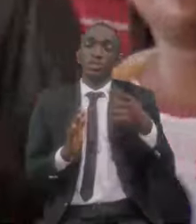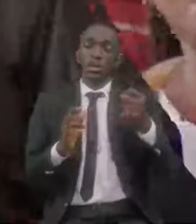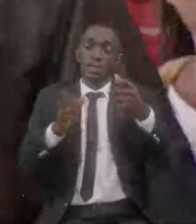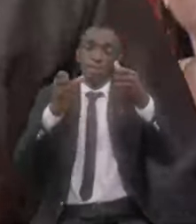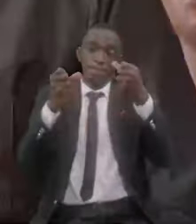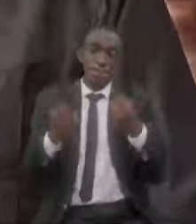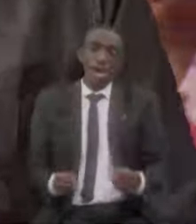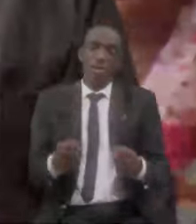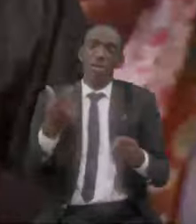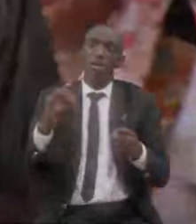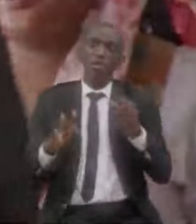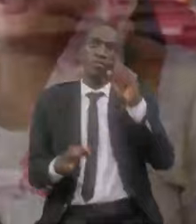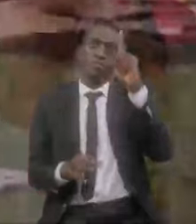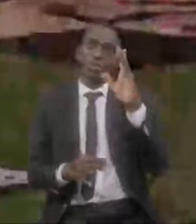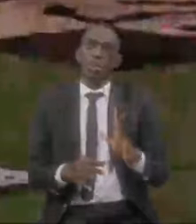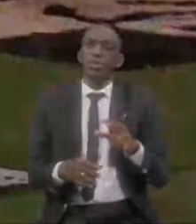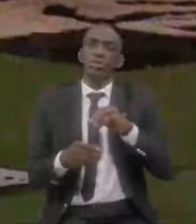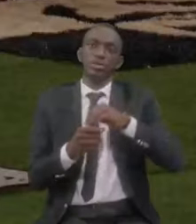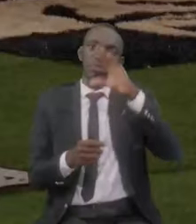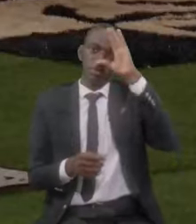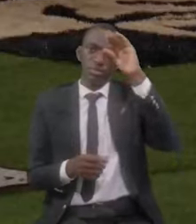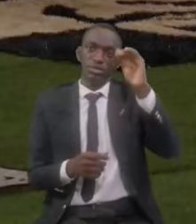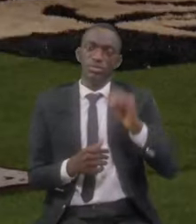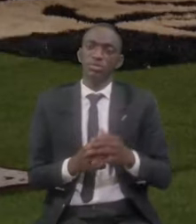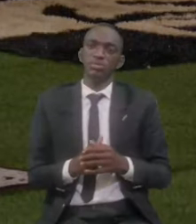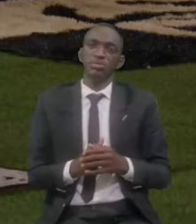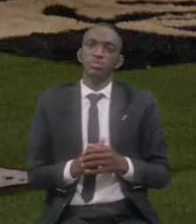Que la puissance de Dieu, la puissance de Dieu en l'homme,